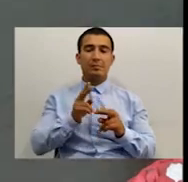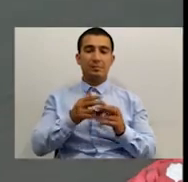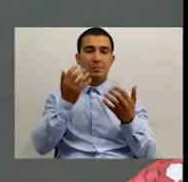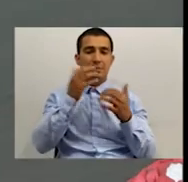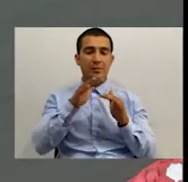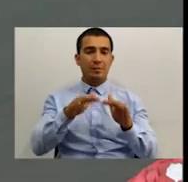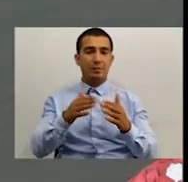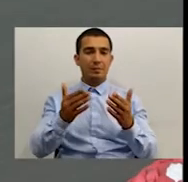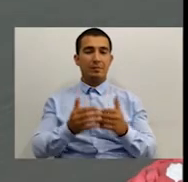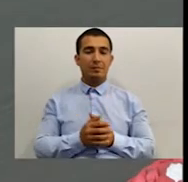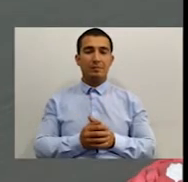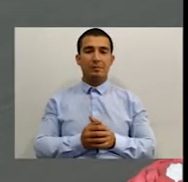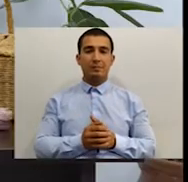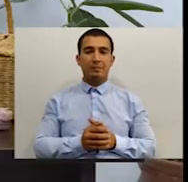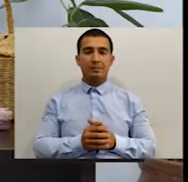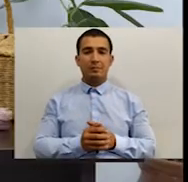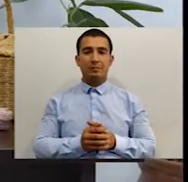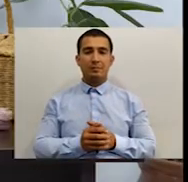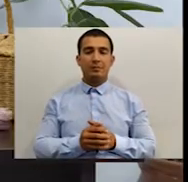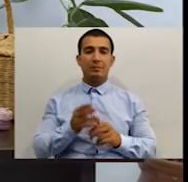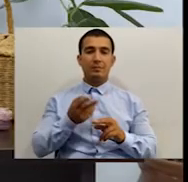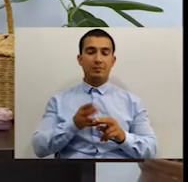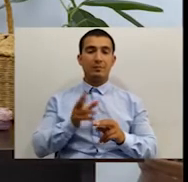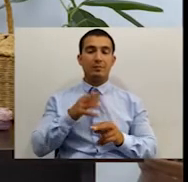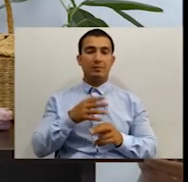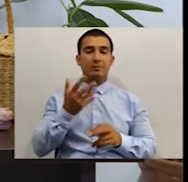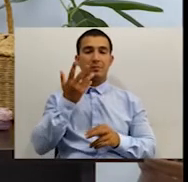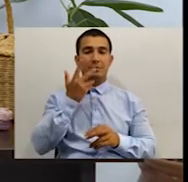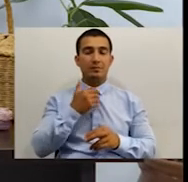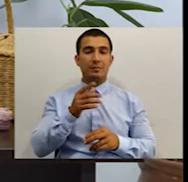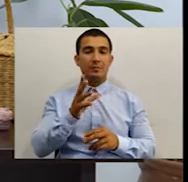жойда. Енді оқы ұтамызы.